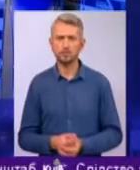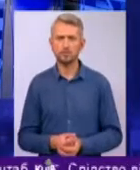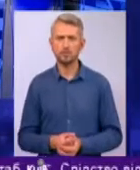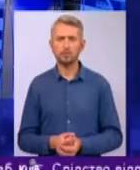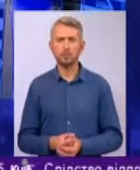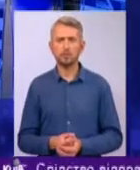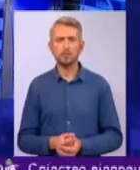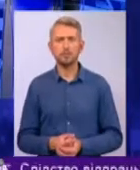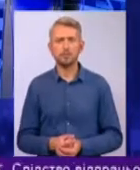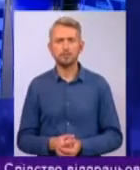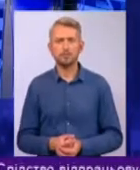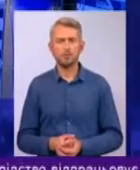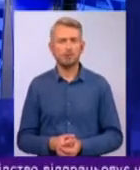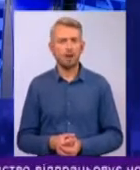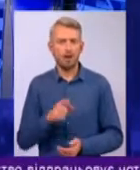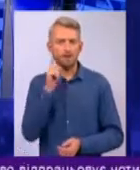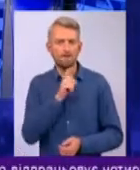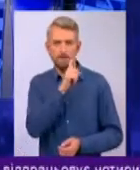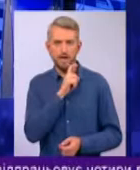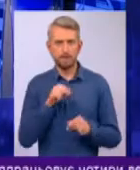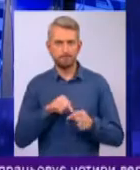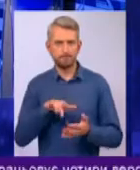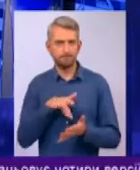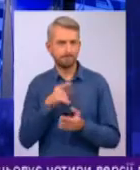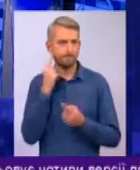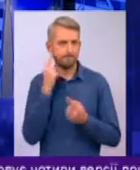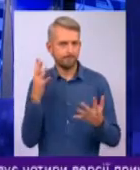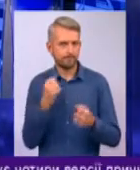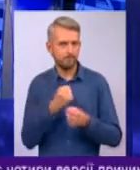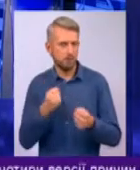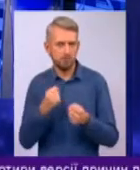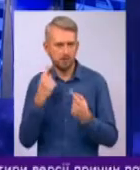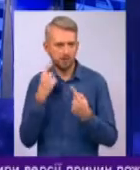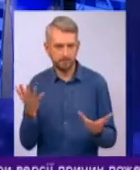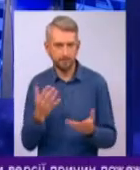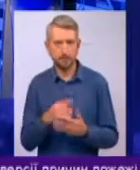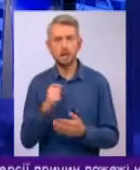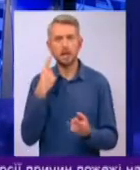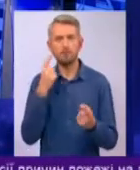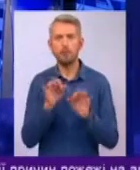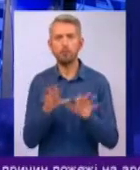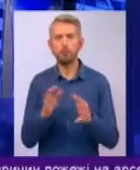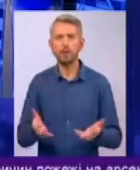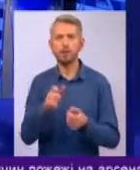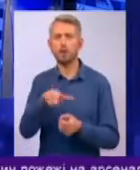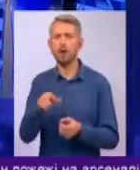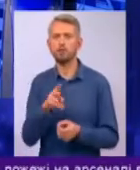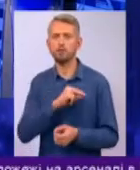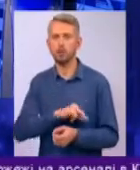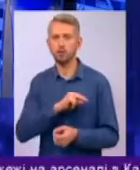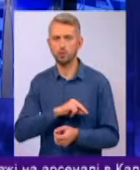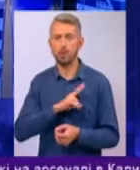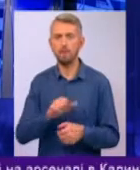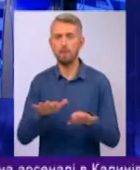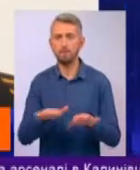До Вінниці не доходять вже звуки з арсеналу. За повідомленням рятувальників, які працюють